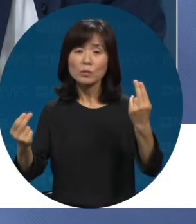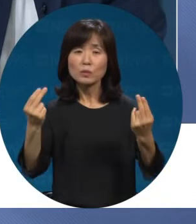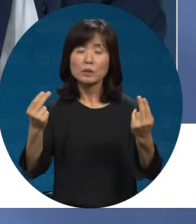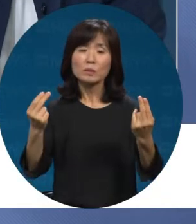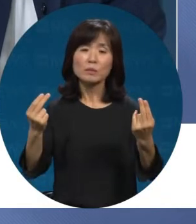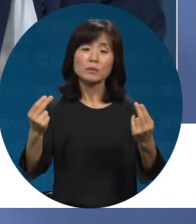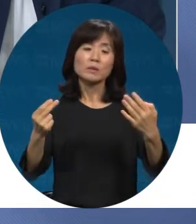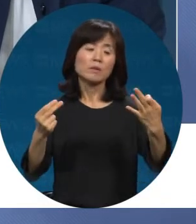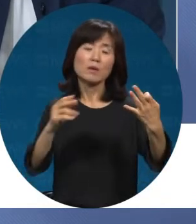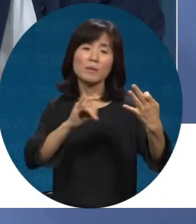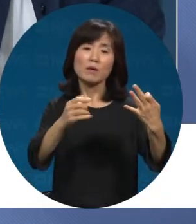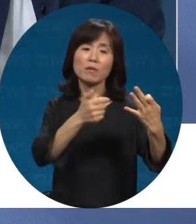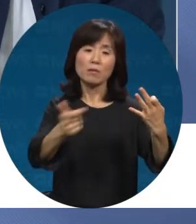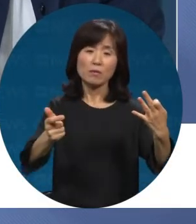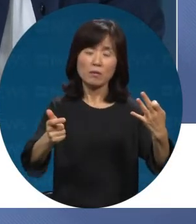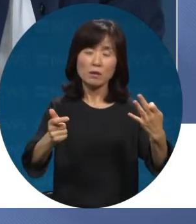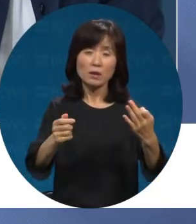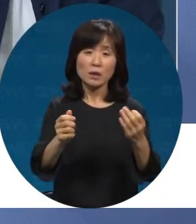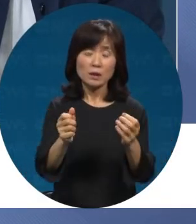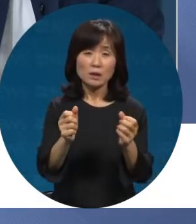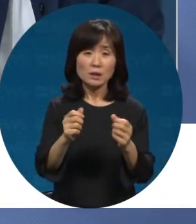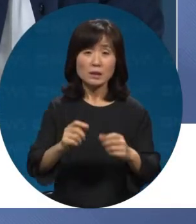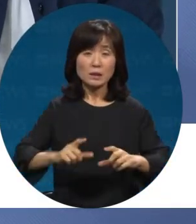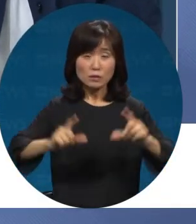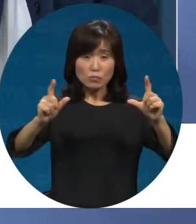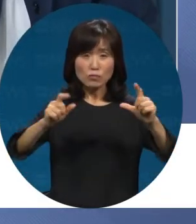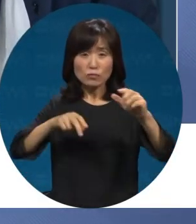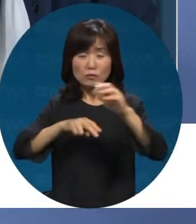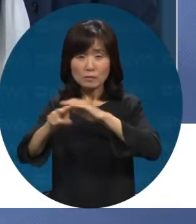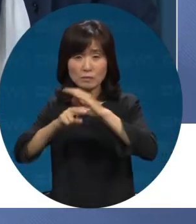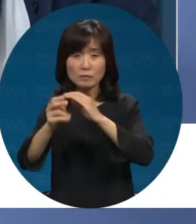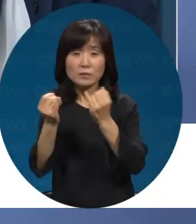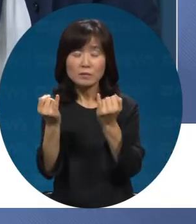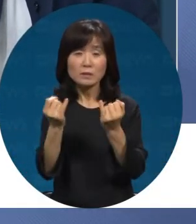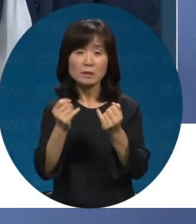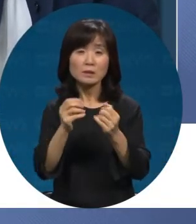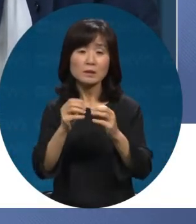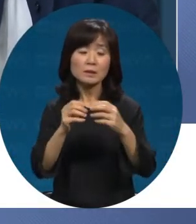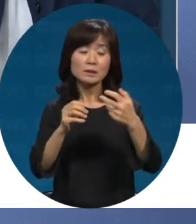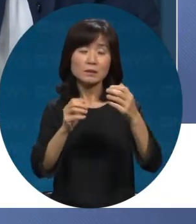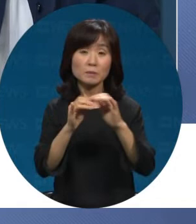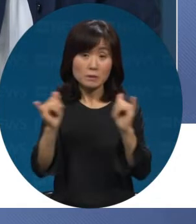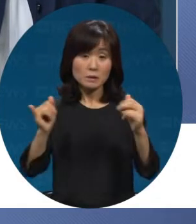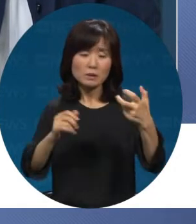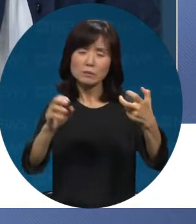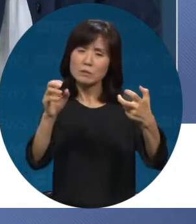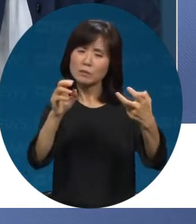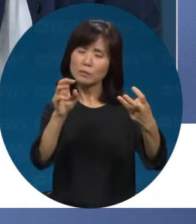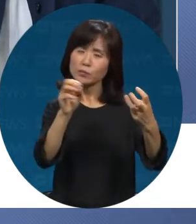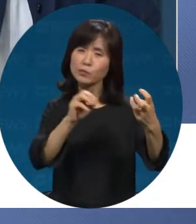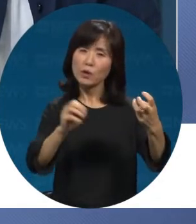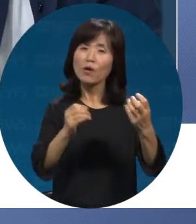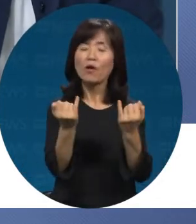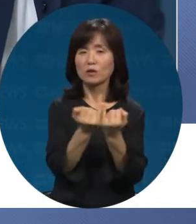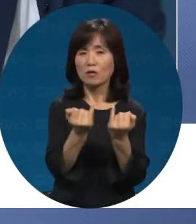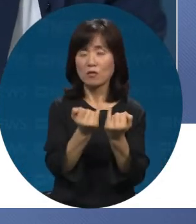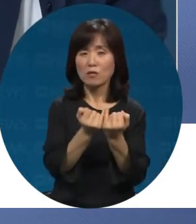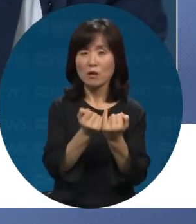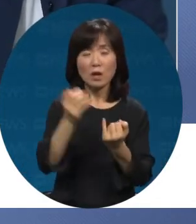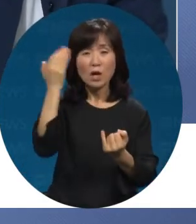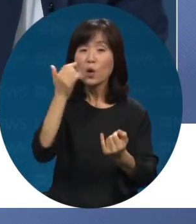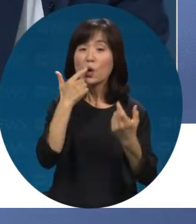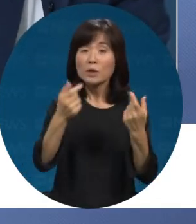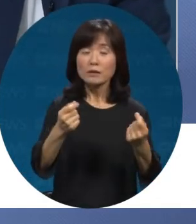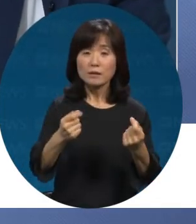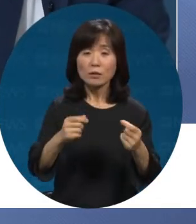높고 기후 난민 80%가 여성이라는 UN 연구결과도 있고요 그리고 우리나라도 사실 다르지 않죠 이번 여름